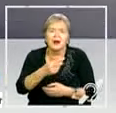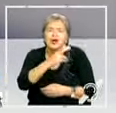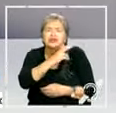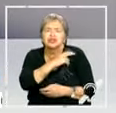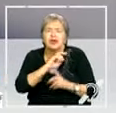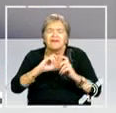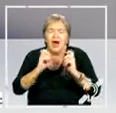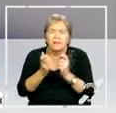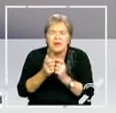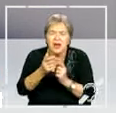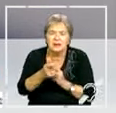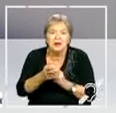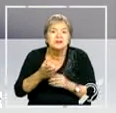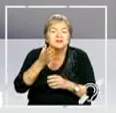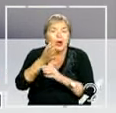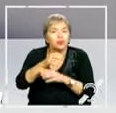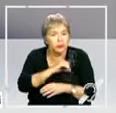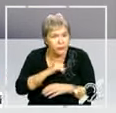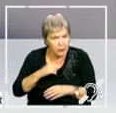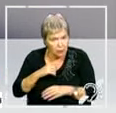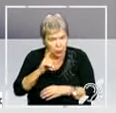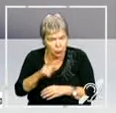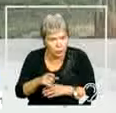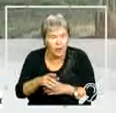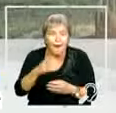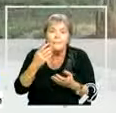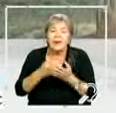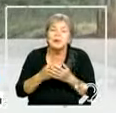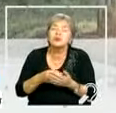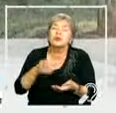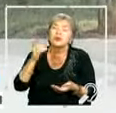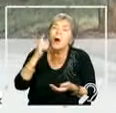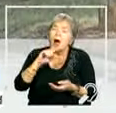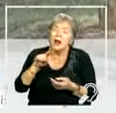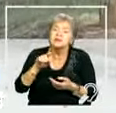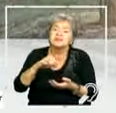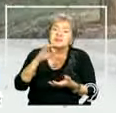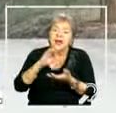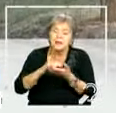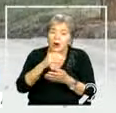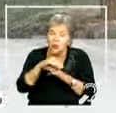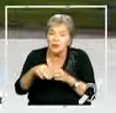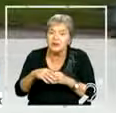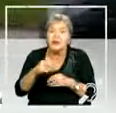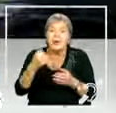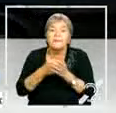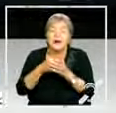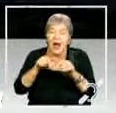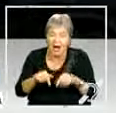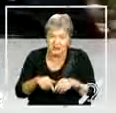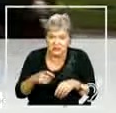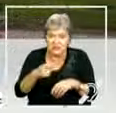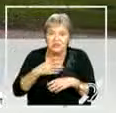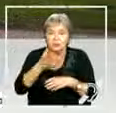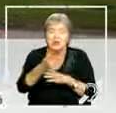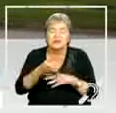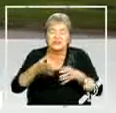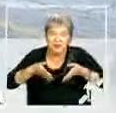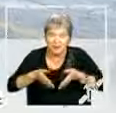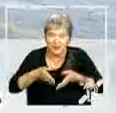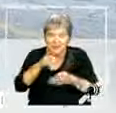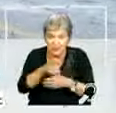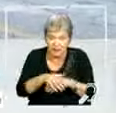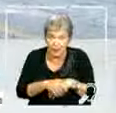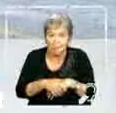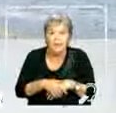casa albă Mark Medas sau predat la rândul lor pentru restul termenul limită expiră astăzi este al patrulea proces penal împotriva lui